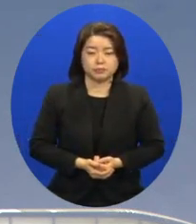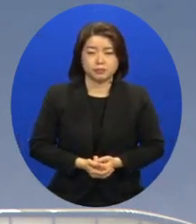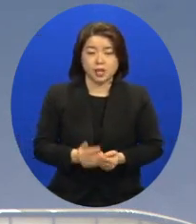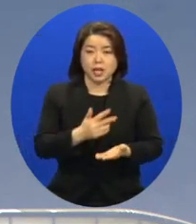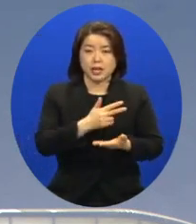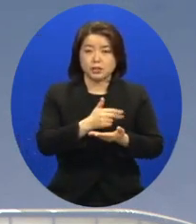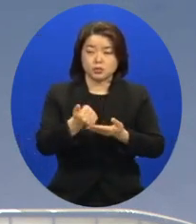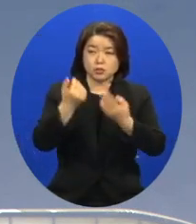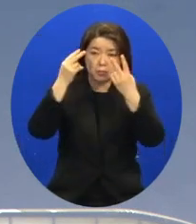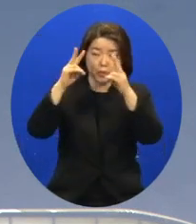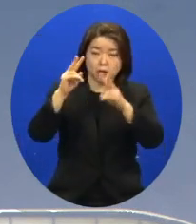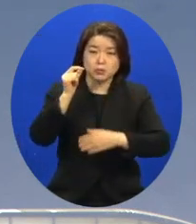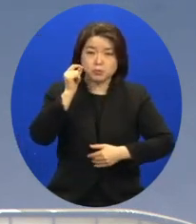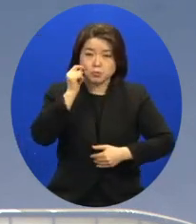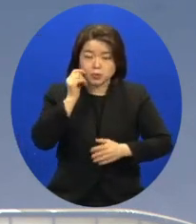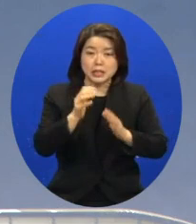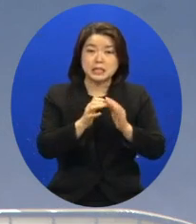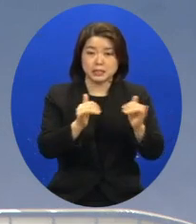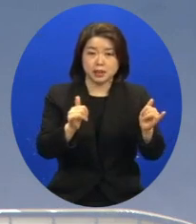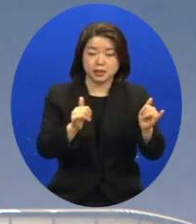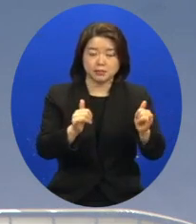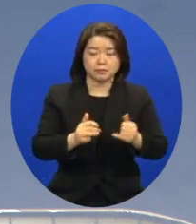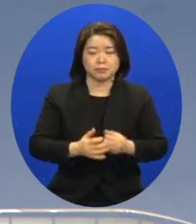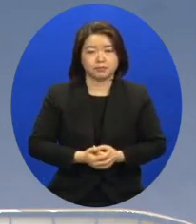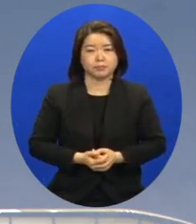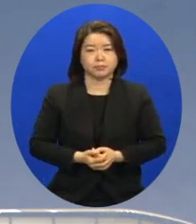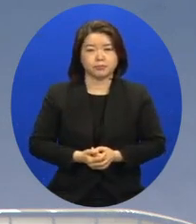주님을 바라보지 못하는 사람은